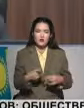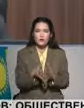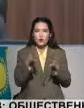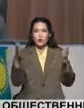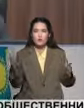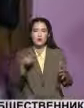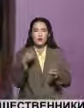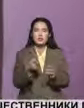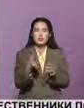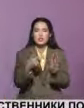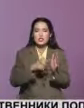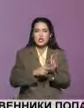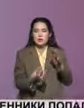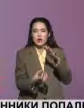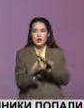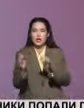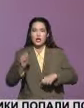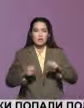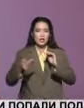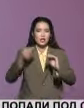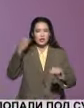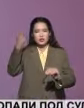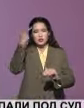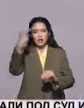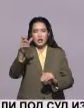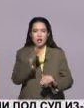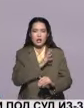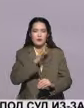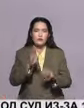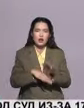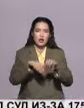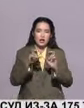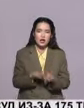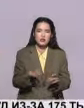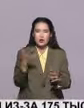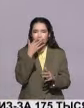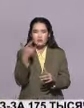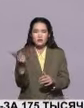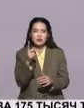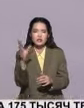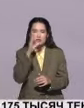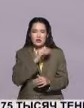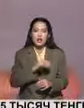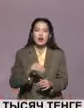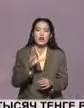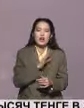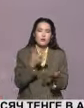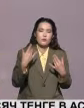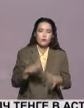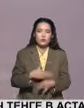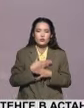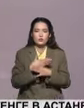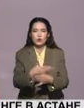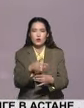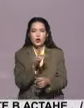107 тысяч датчиков, которые позволяют на ранних стадиях предупредить человека об опасности угарного газа. По словам Маринова, они уже помогли предотвратить